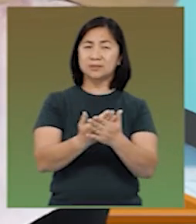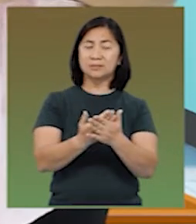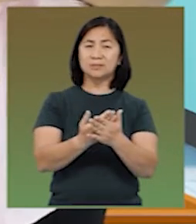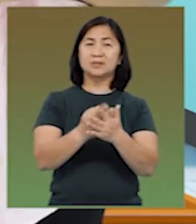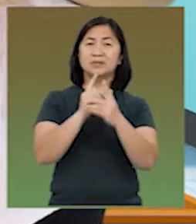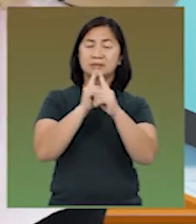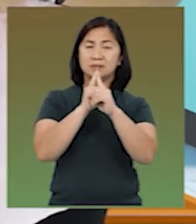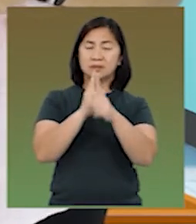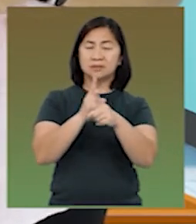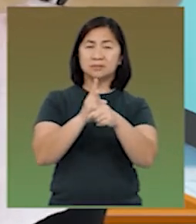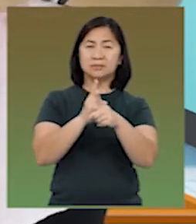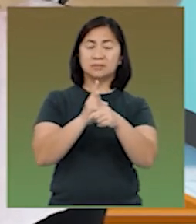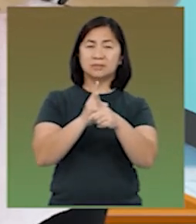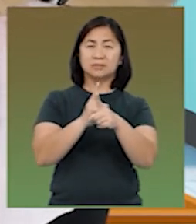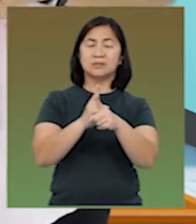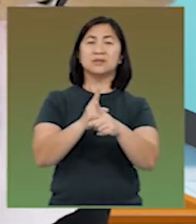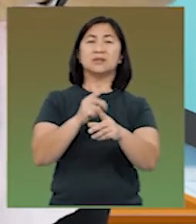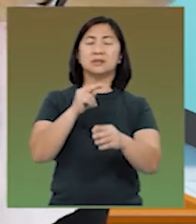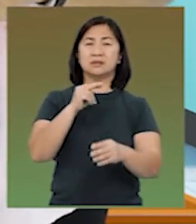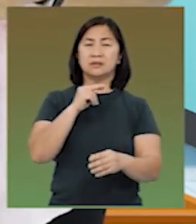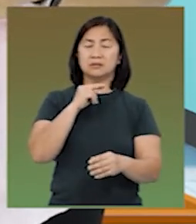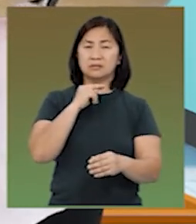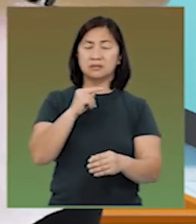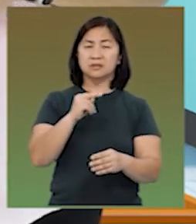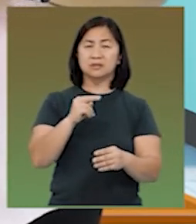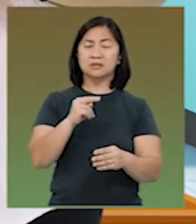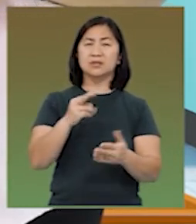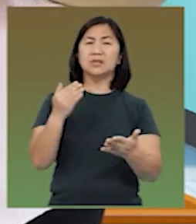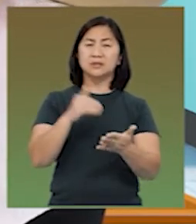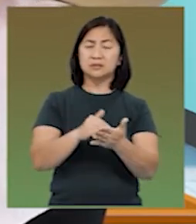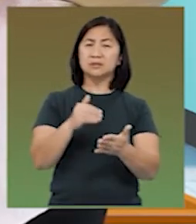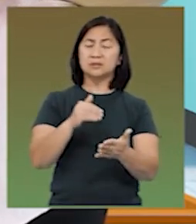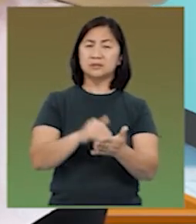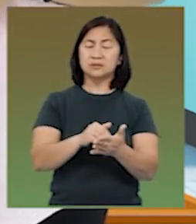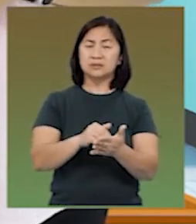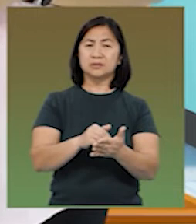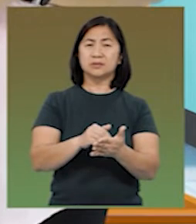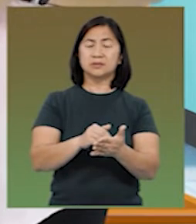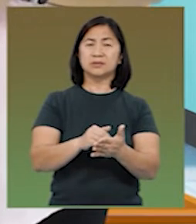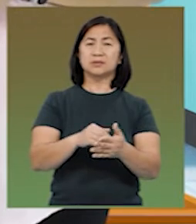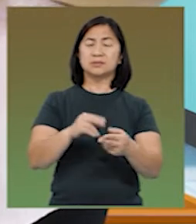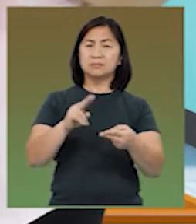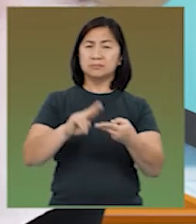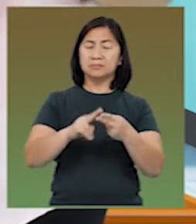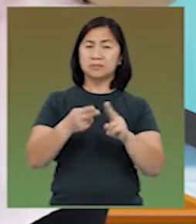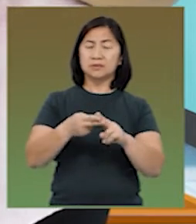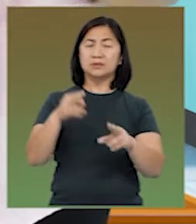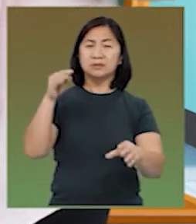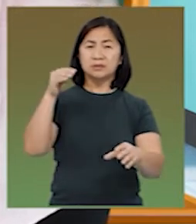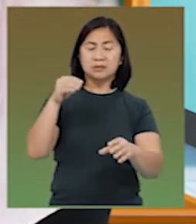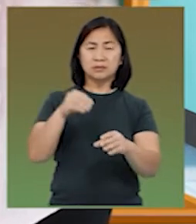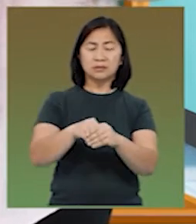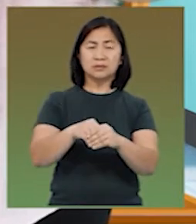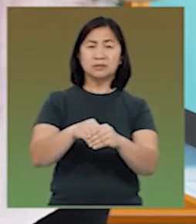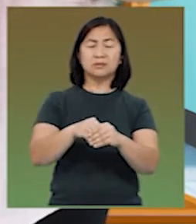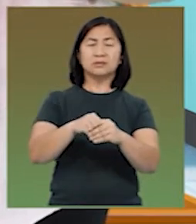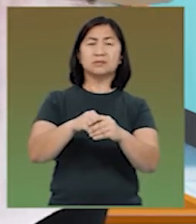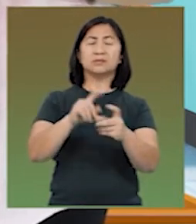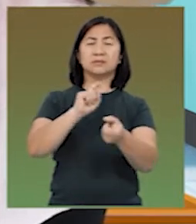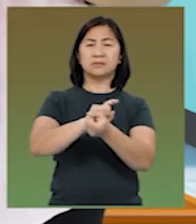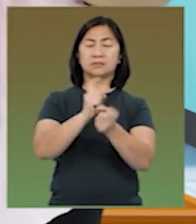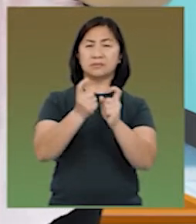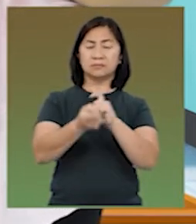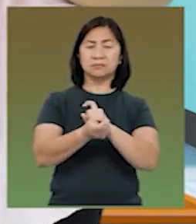Napakahusay! Nakasagot kayo ng isang non-routine word problem involving conversion of